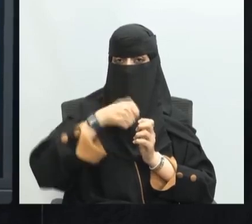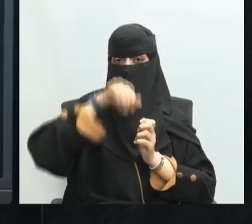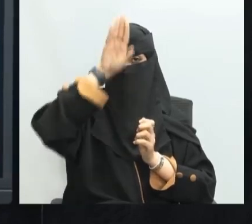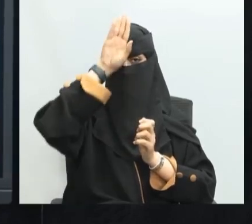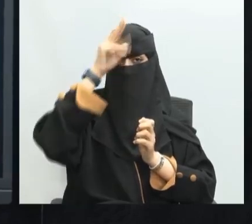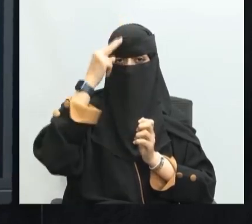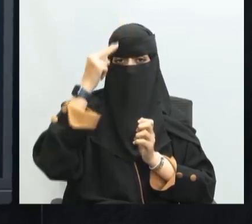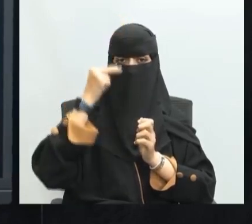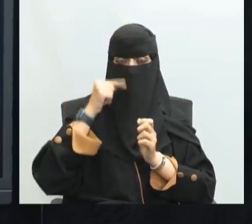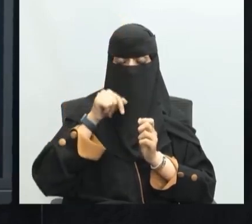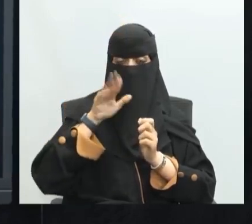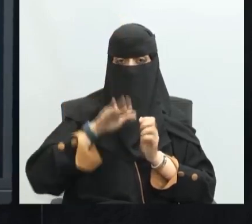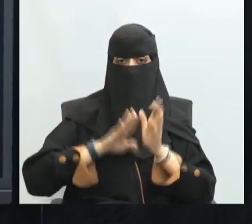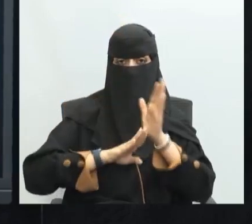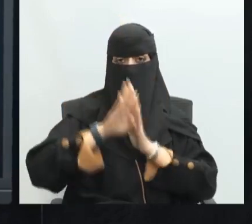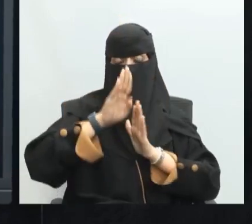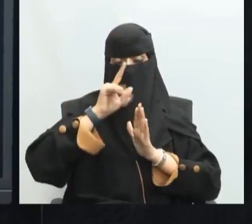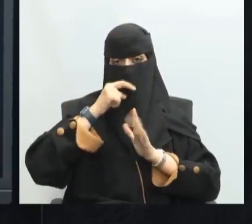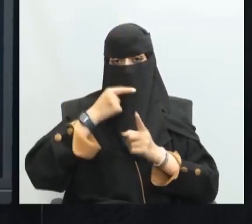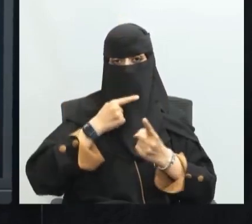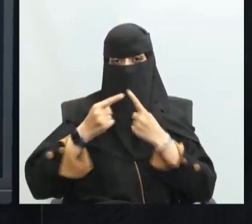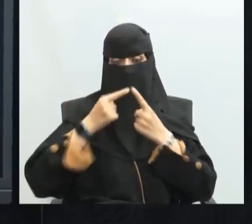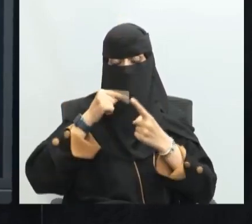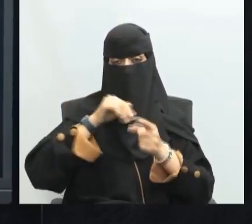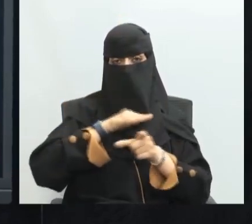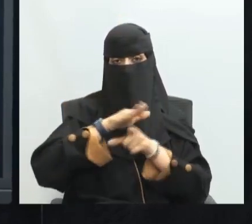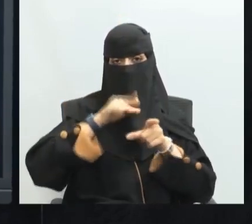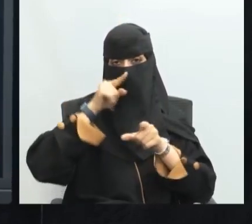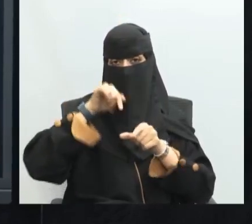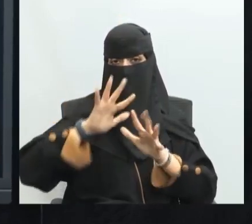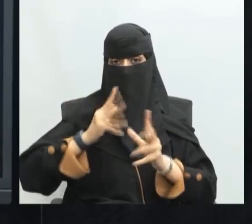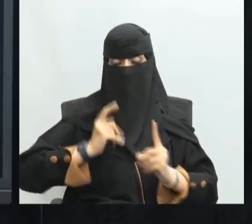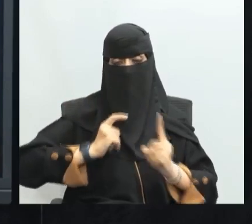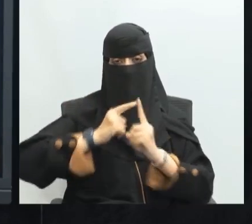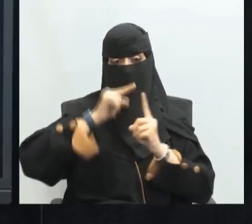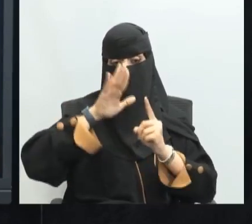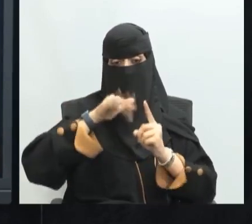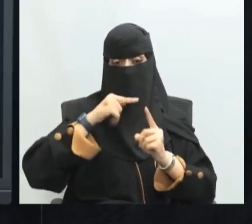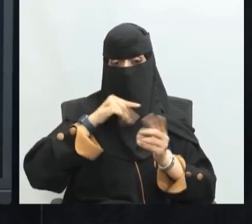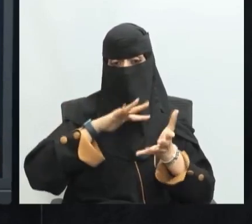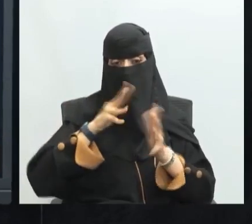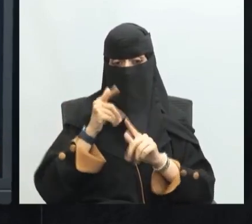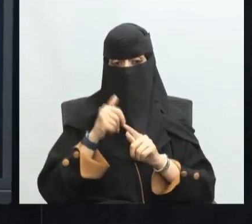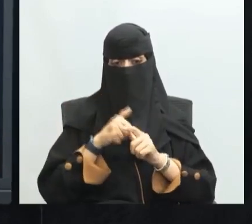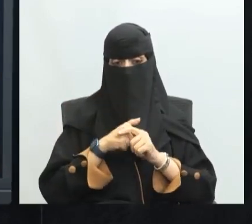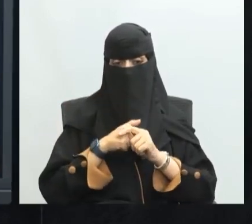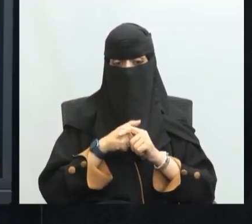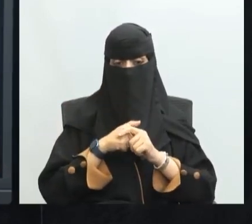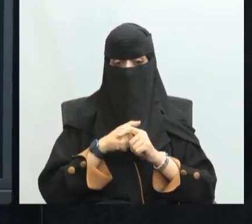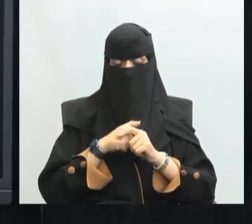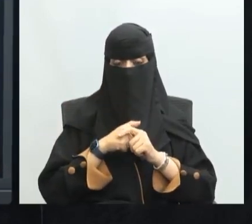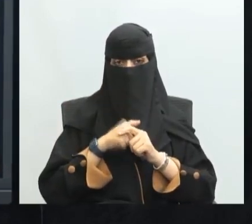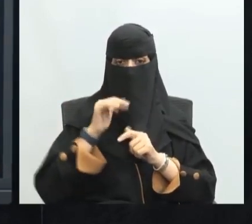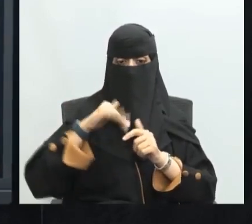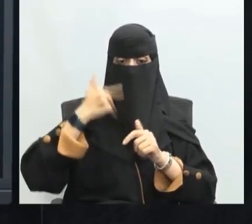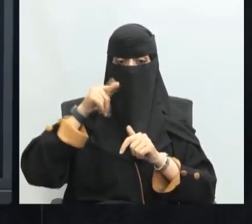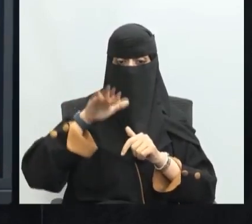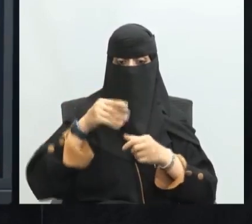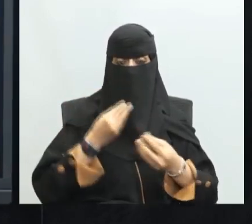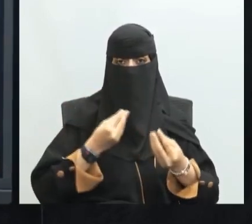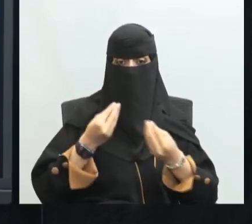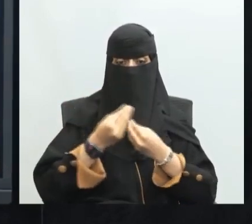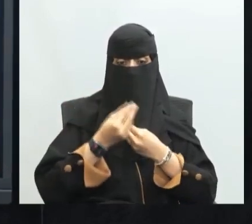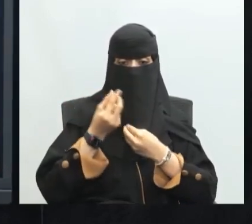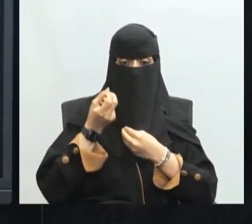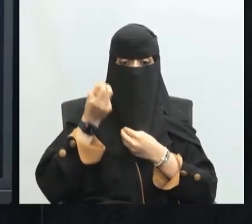وما يحقق من اهداف ايضا الحوار يحقق لدينا او ينتج عنه تبادل